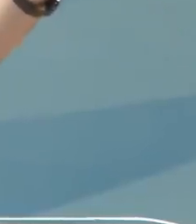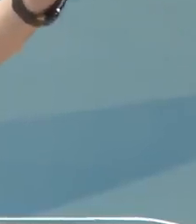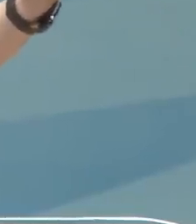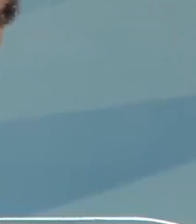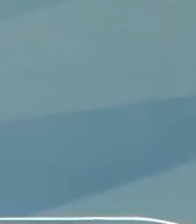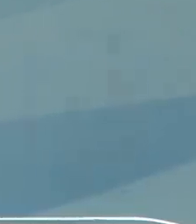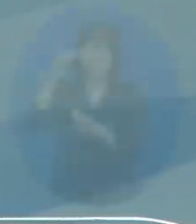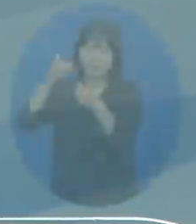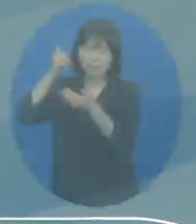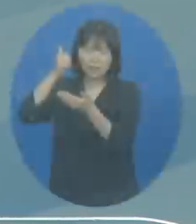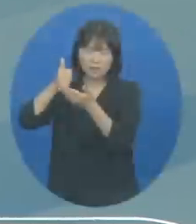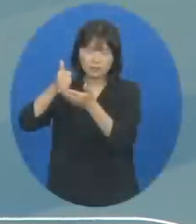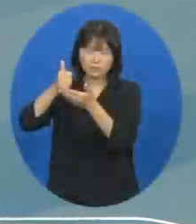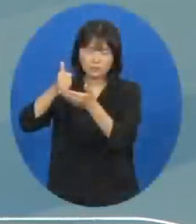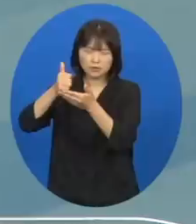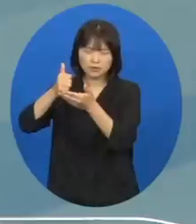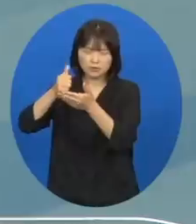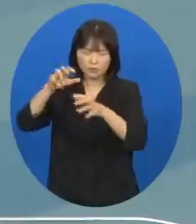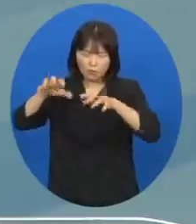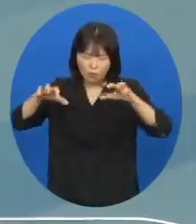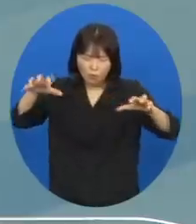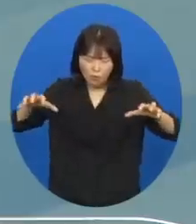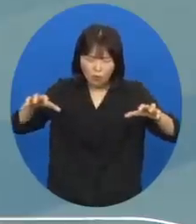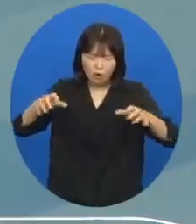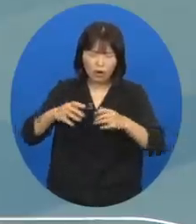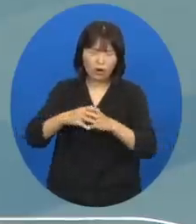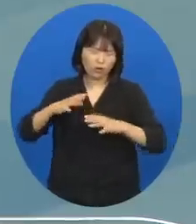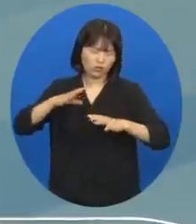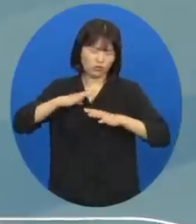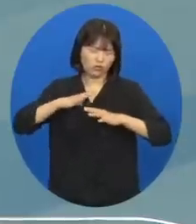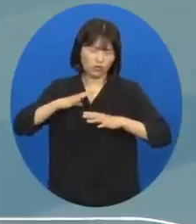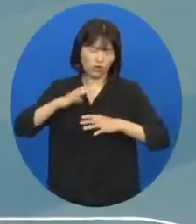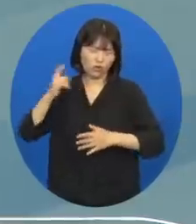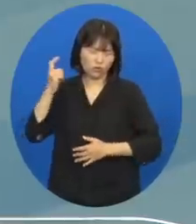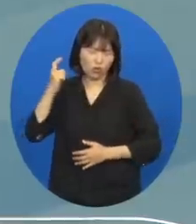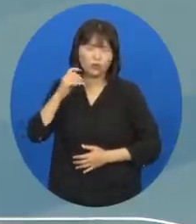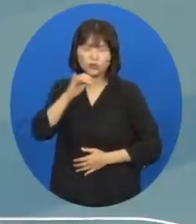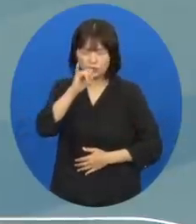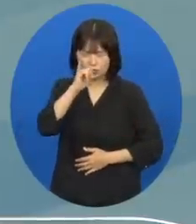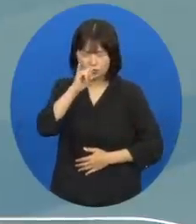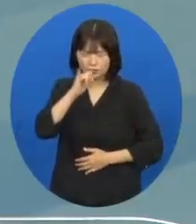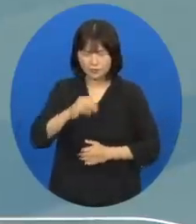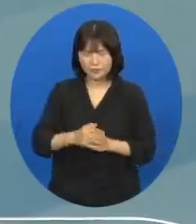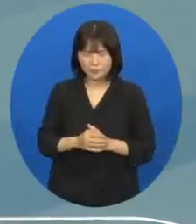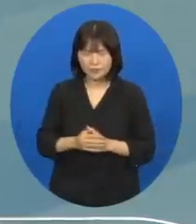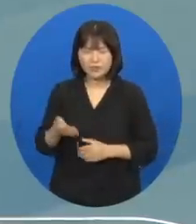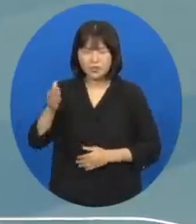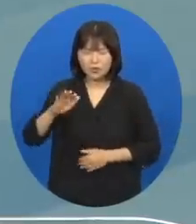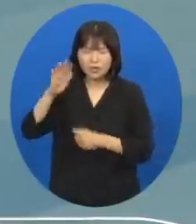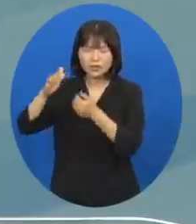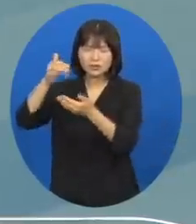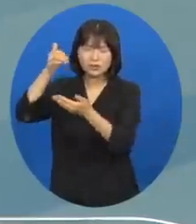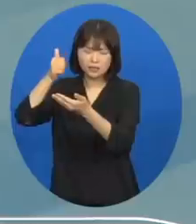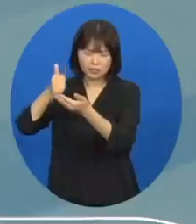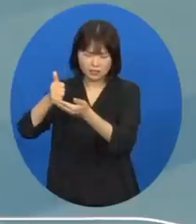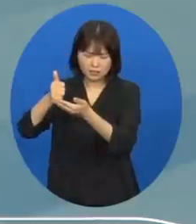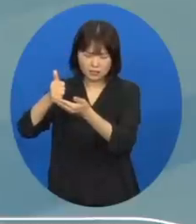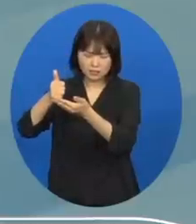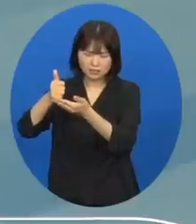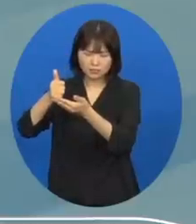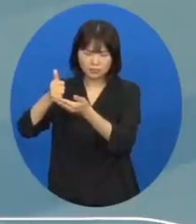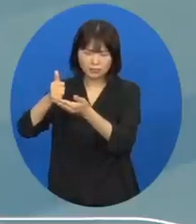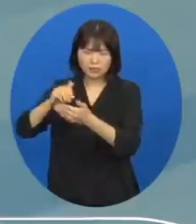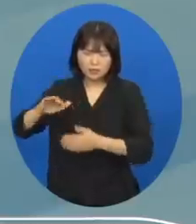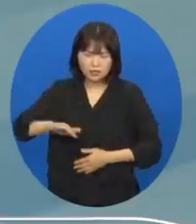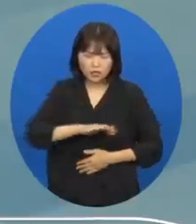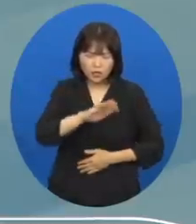아버지 하나님, 사방에서 험하고 두려운 소식들이 들려옵니다. 그러나 하나님,